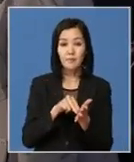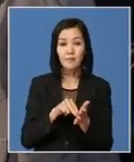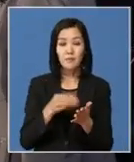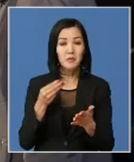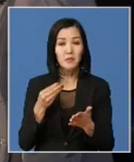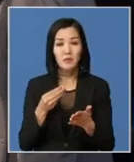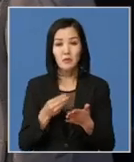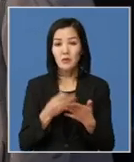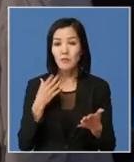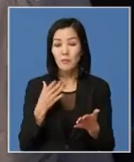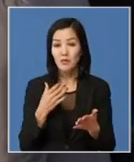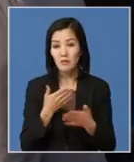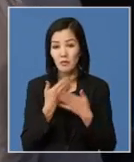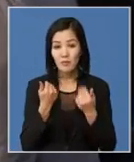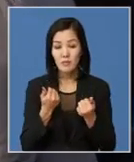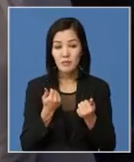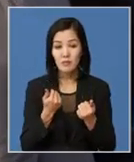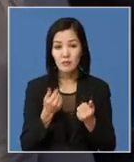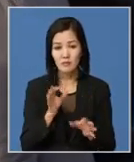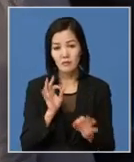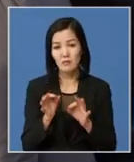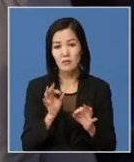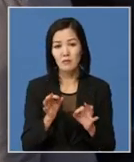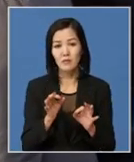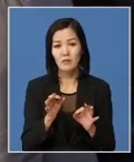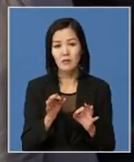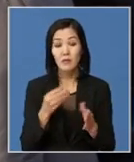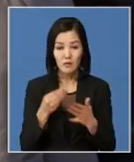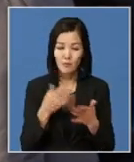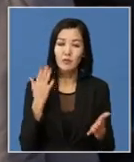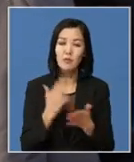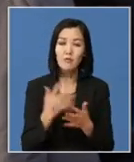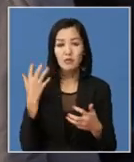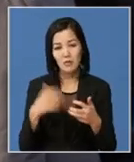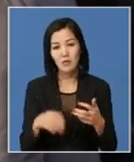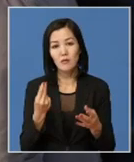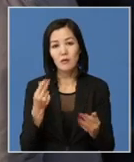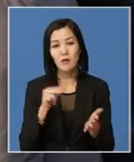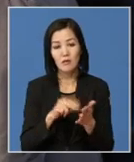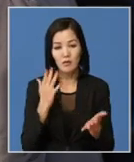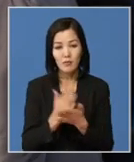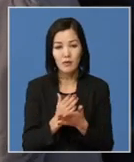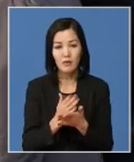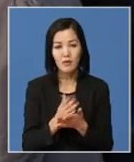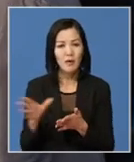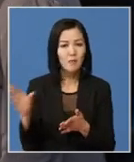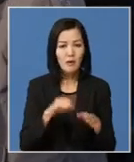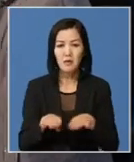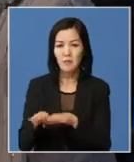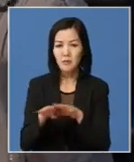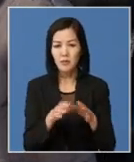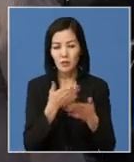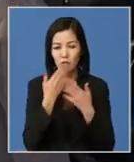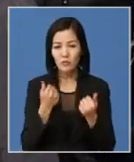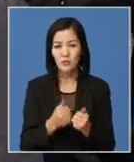қымбат деп айтуға да болмайды, но бар қымбаты да бар, орташасы да бар. Енді оның бәрін бірдей айта беруге